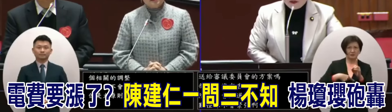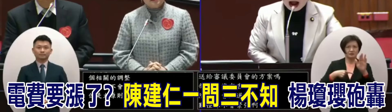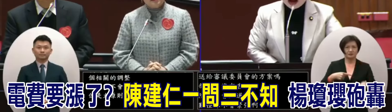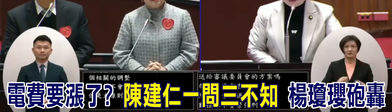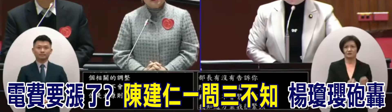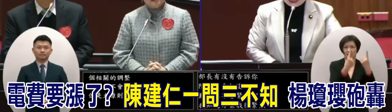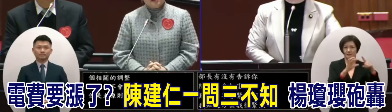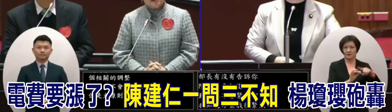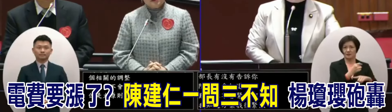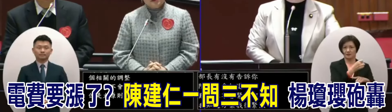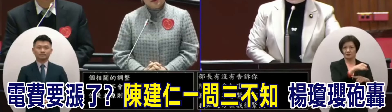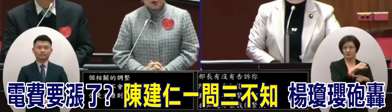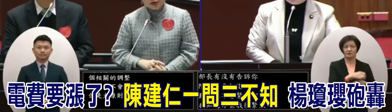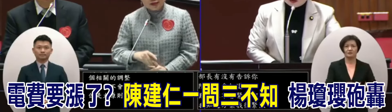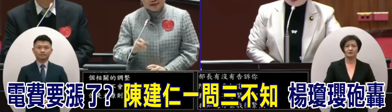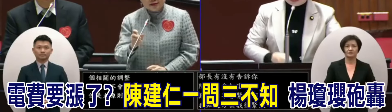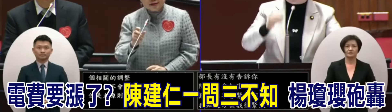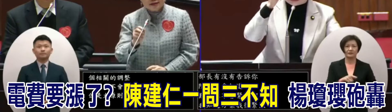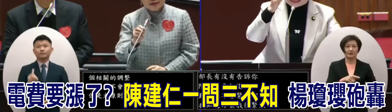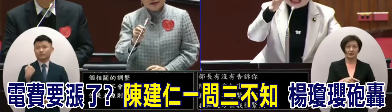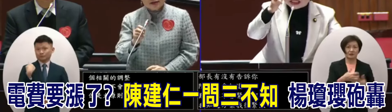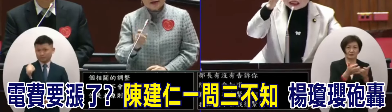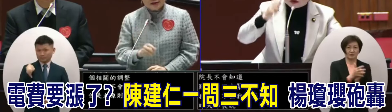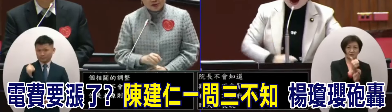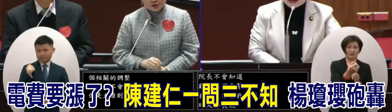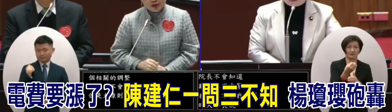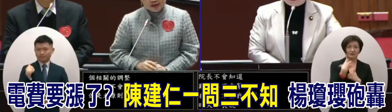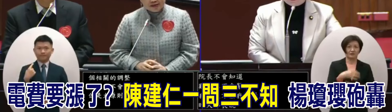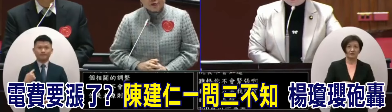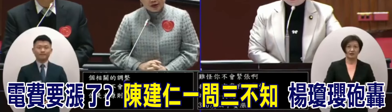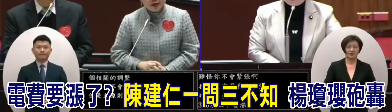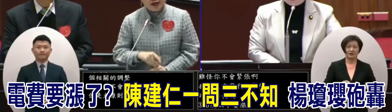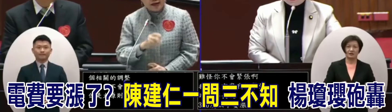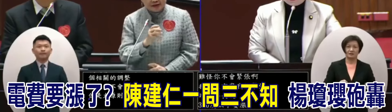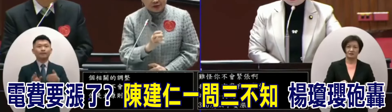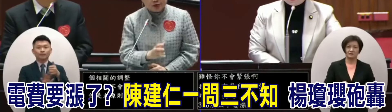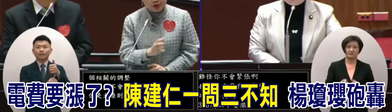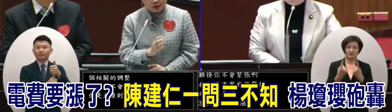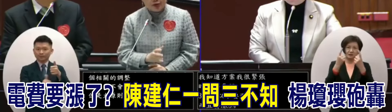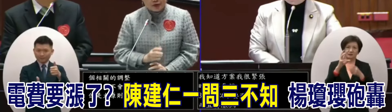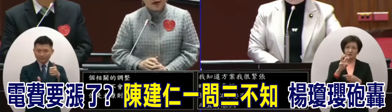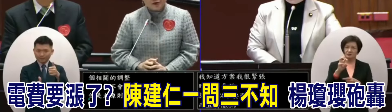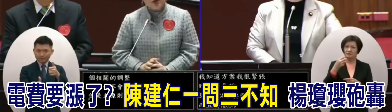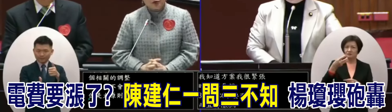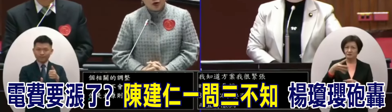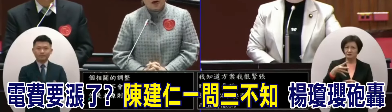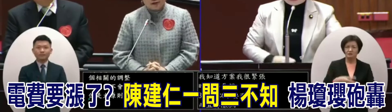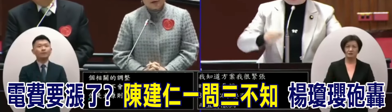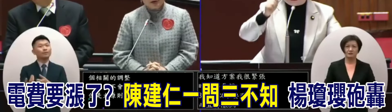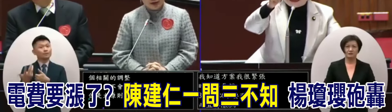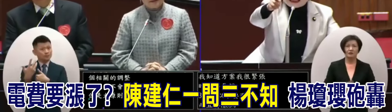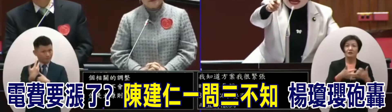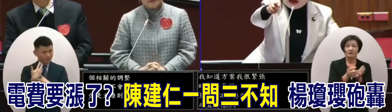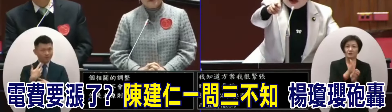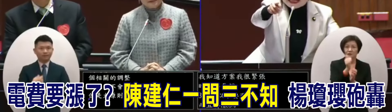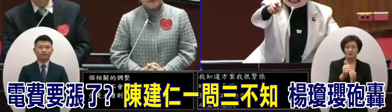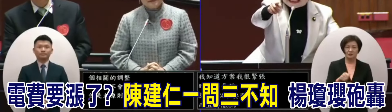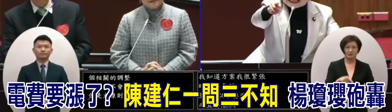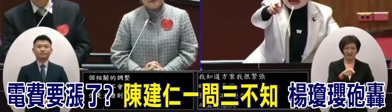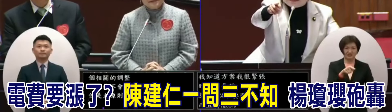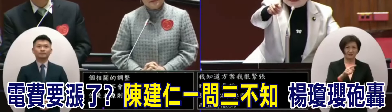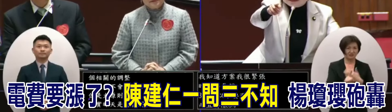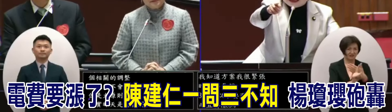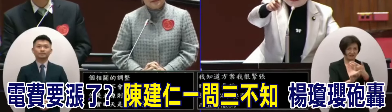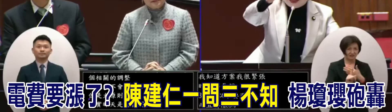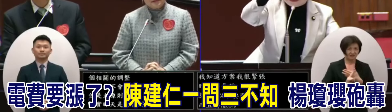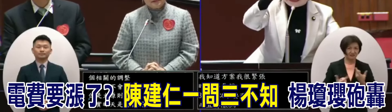涨5%。他还跟我说， 昨天是 要涨34块。 昨天是委员，委员， 我们部长，你应该跟我一样